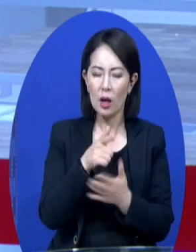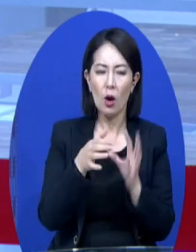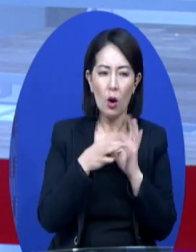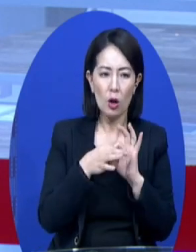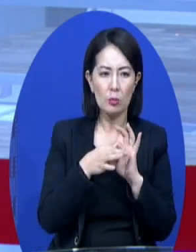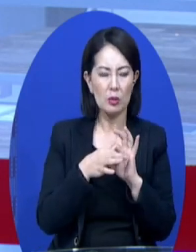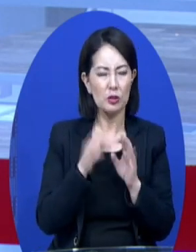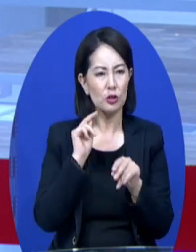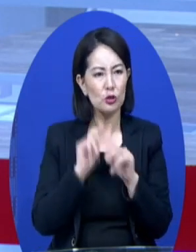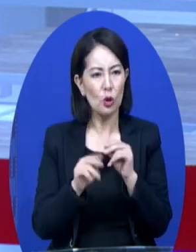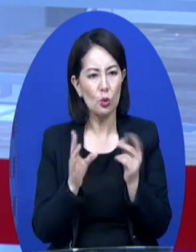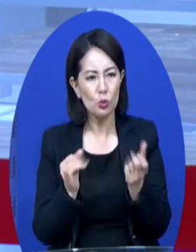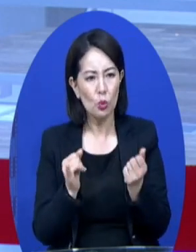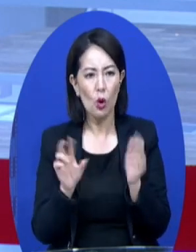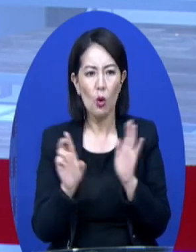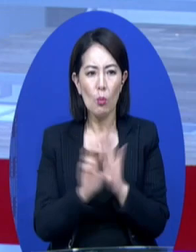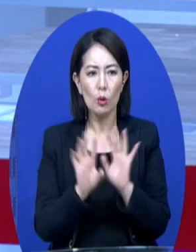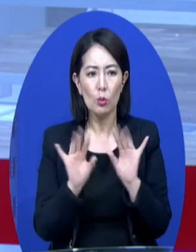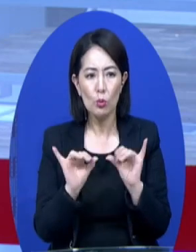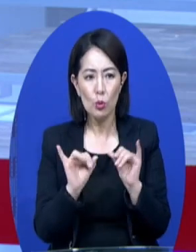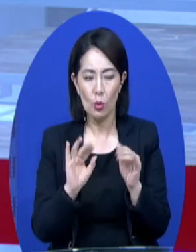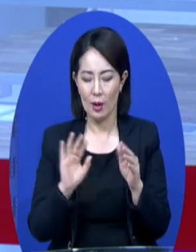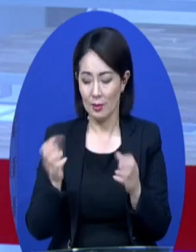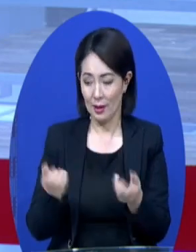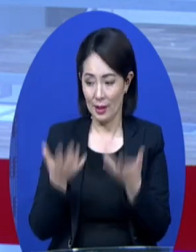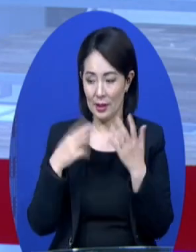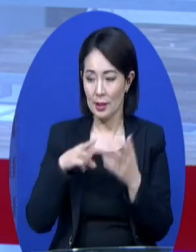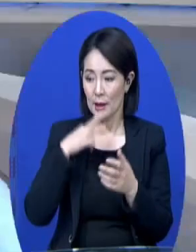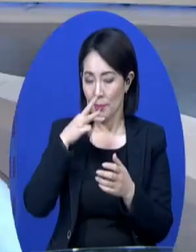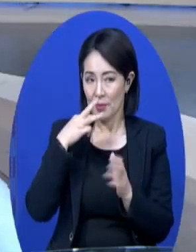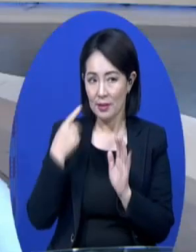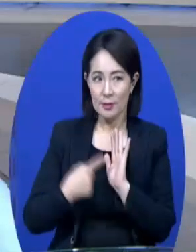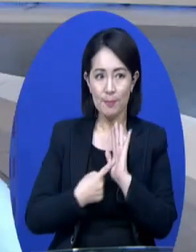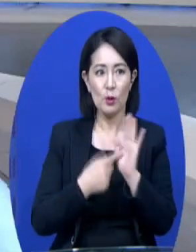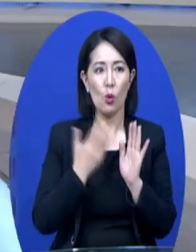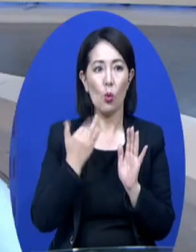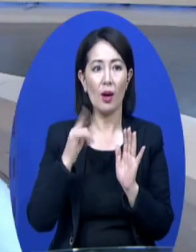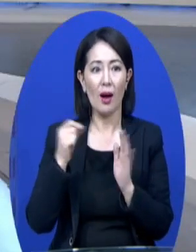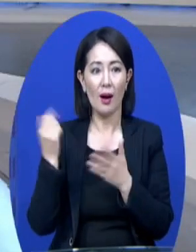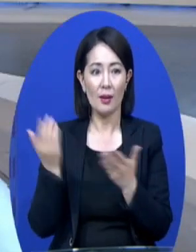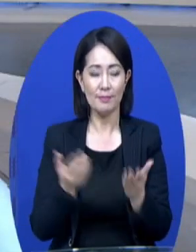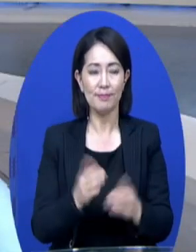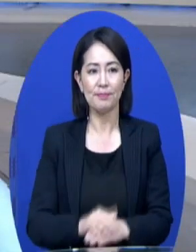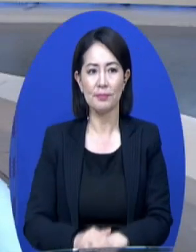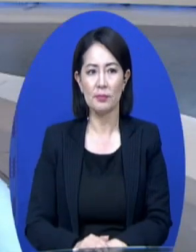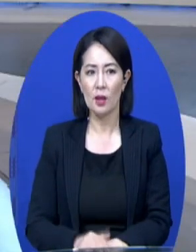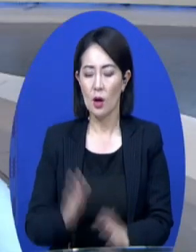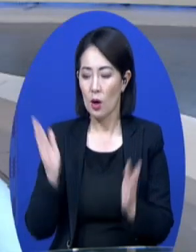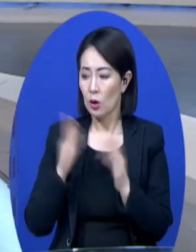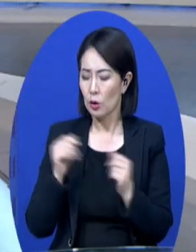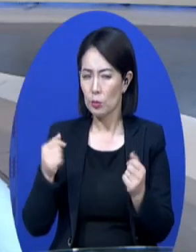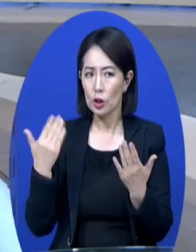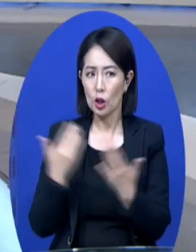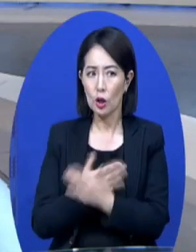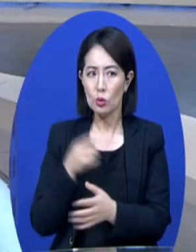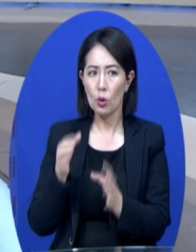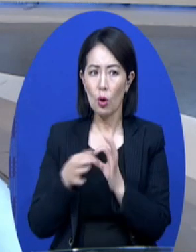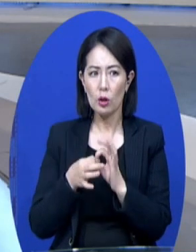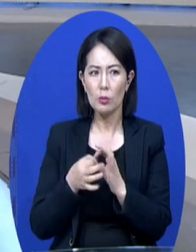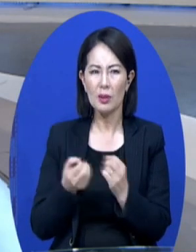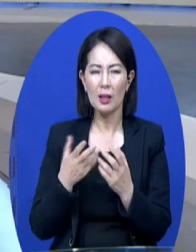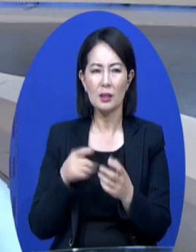онцлон хэрэгжүүлтгэлээ. Студид мэдээллийг сурвалжлагч Уян үргэлжлүүлэн хөргнээ. Орой мэдрэгээ. Орой мэдрэгээ. Тэгэхээр яг энэ кино урлагийн салбарт гарсан энэ